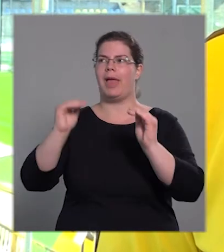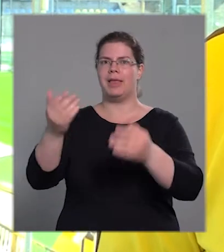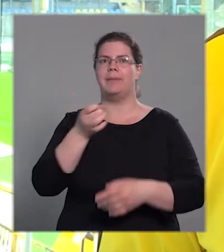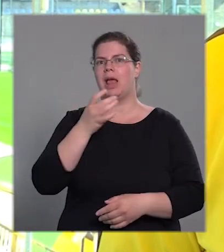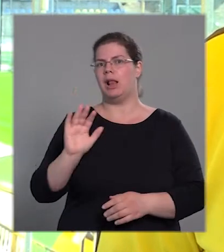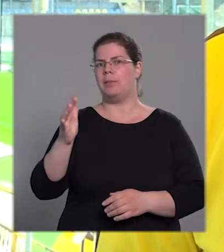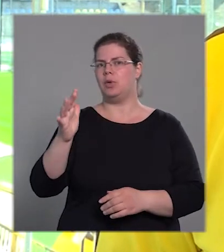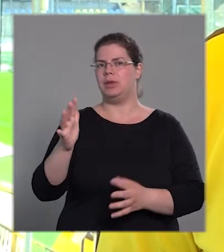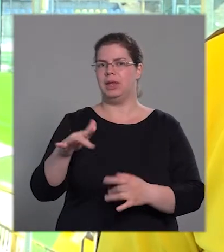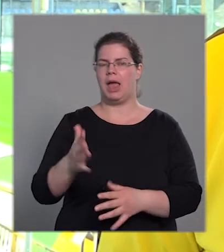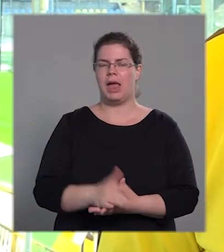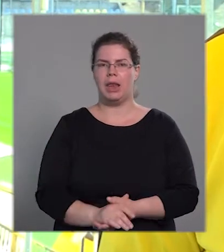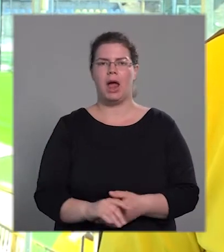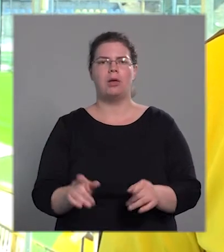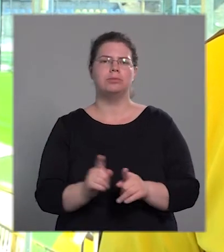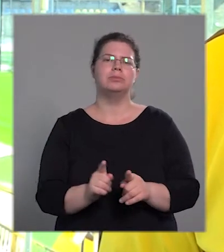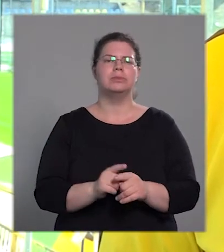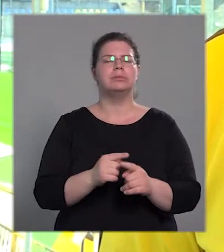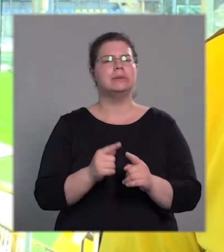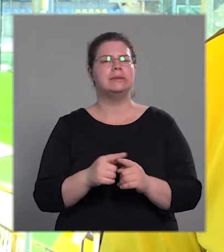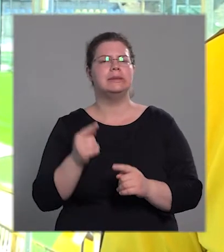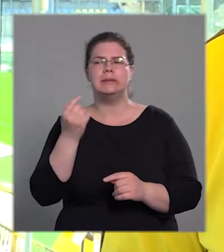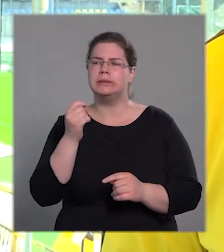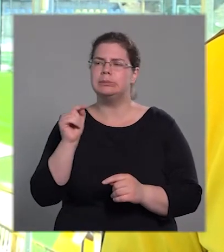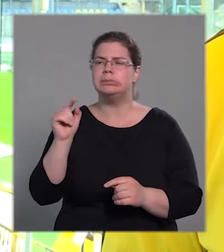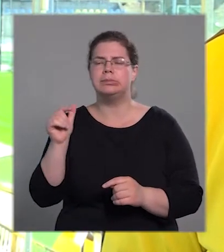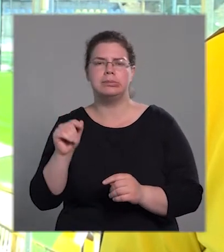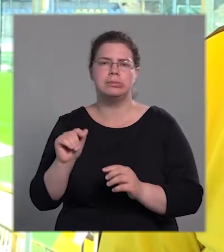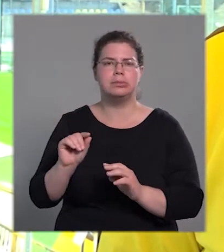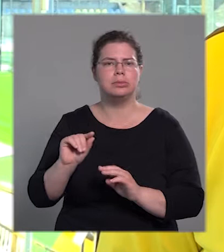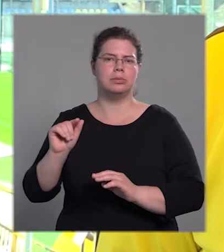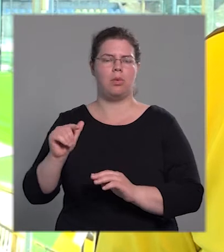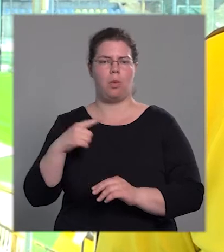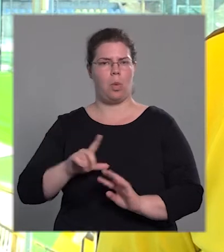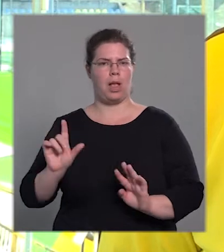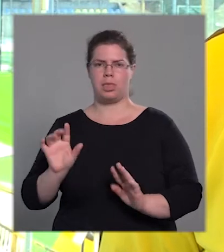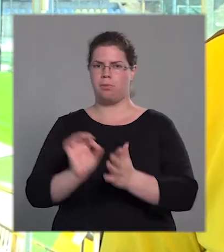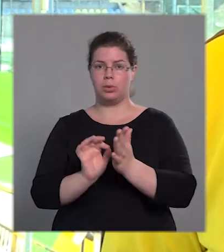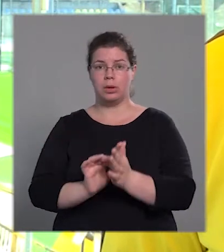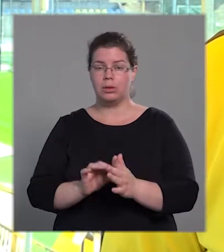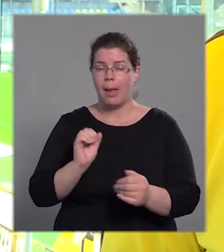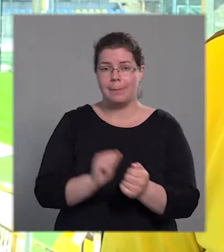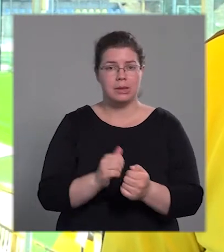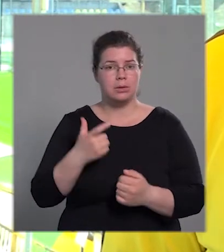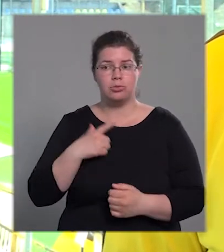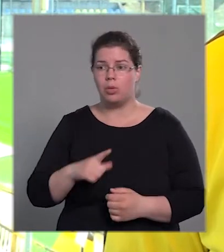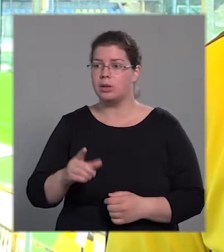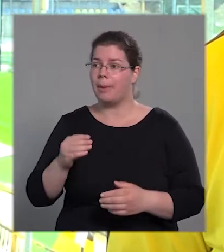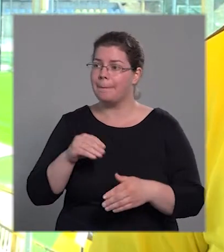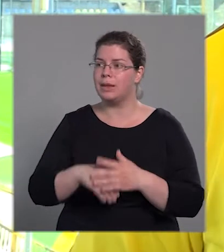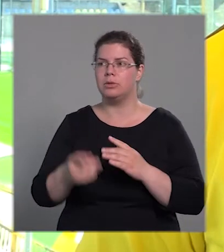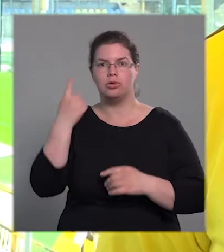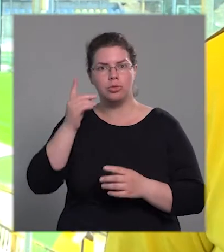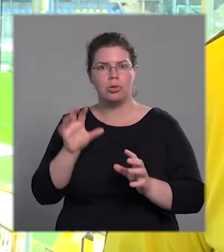helyre. Olyan kicsi differenciák voltak a pontszámokban, hogy biztos voltam benne, hogy a csapat följebb tud